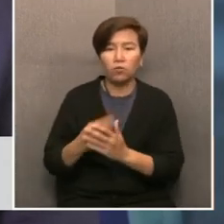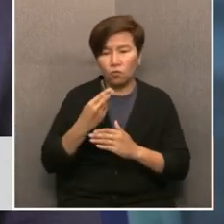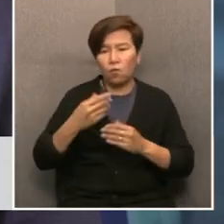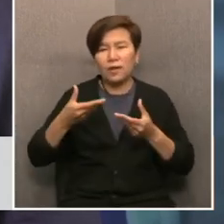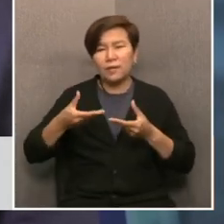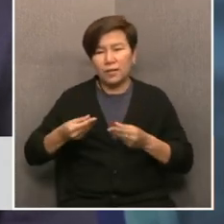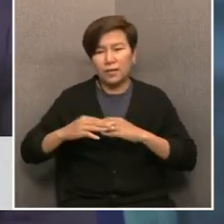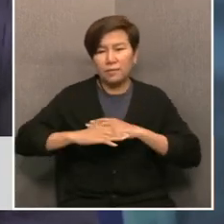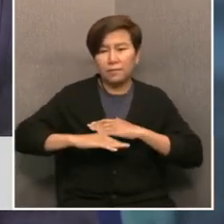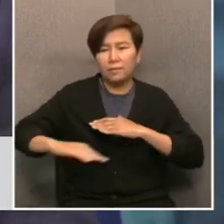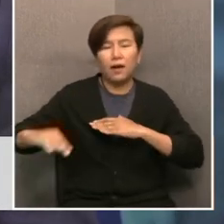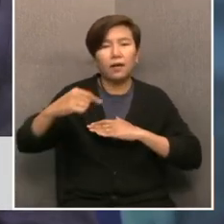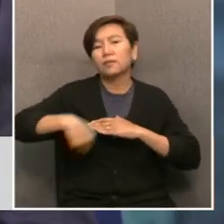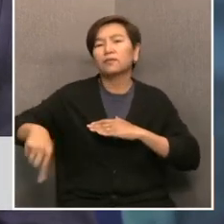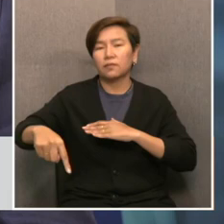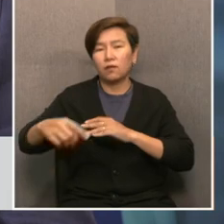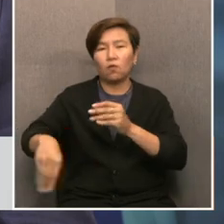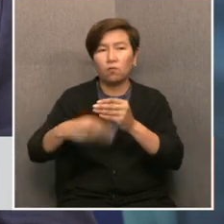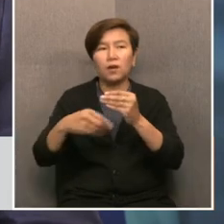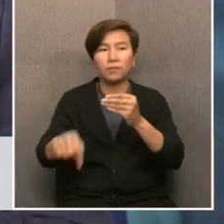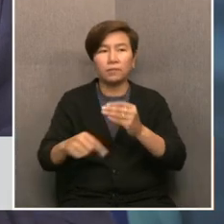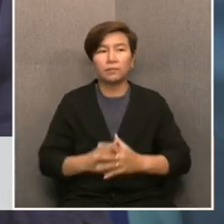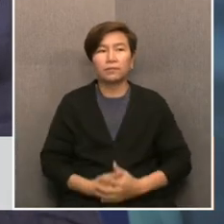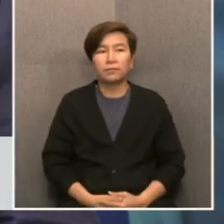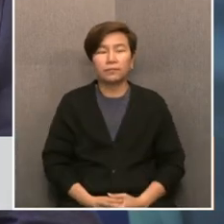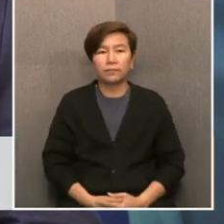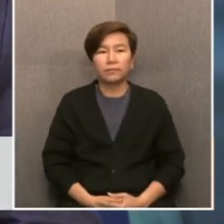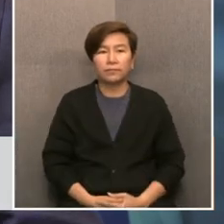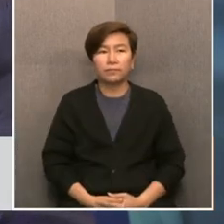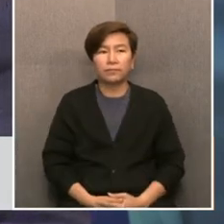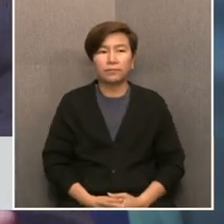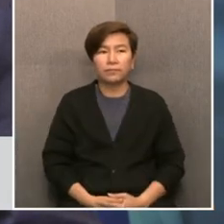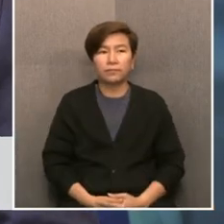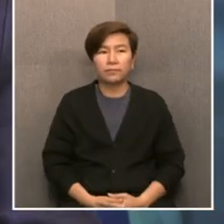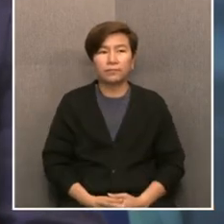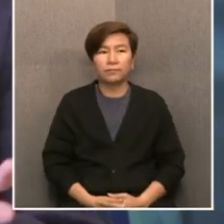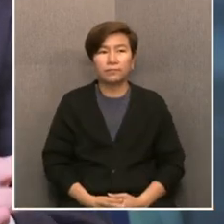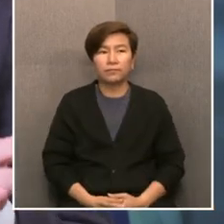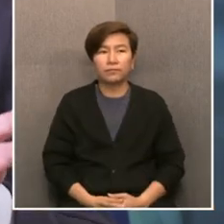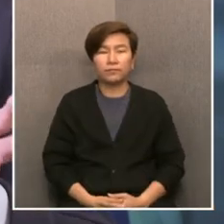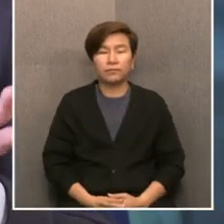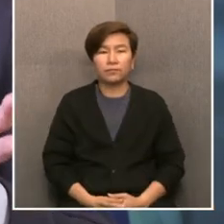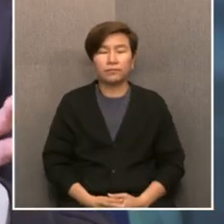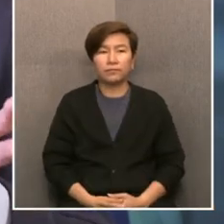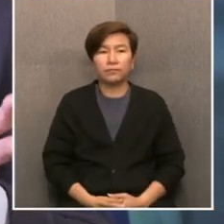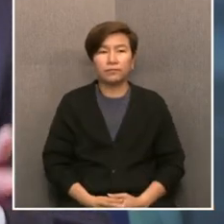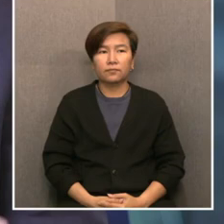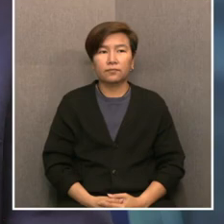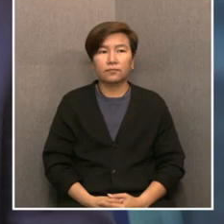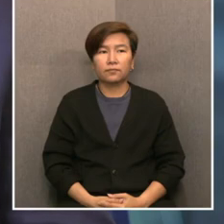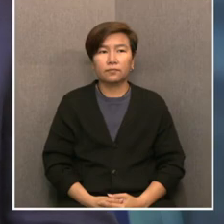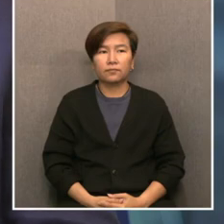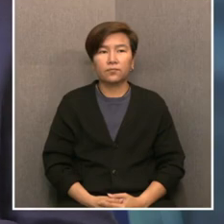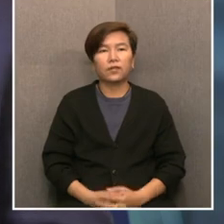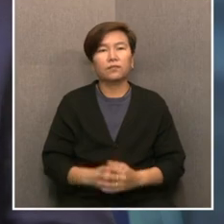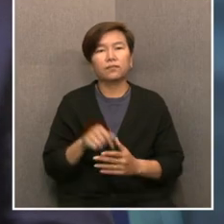ที่จริงๆตอนนี้มันมีพื้นที่หลายๆอย่างทั้งแต่งโอเคถ้าเป็นพื้นที่ส่วนบุคคลเนี่ยเราสามารถทำได้แต่พอเป็นพื้นที่ที่เป็นสาธารณประโย